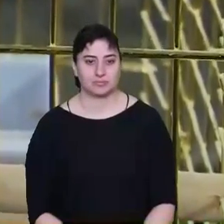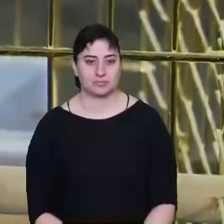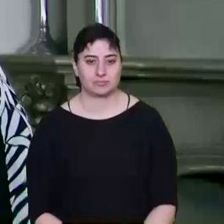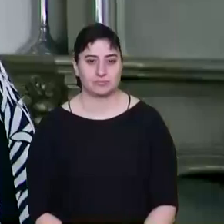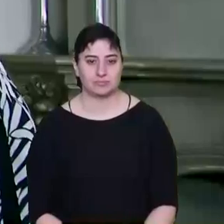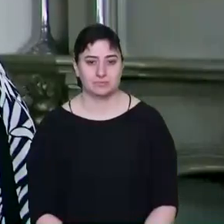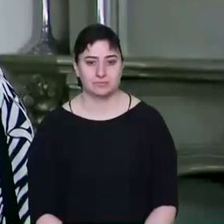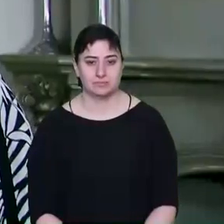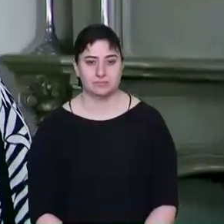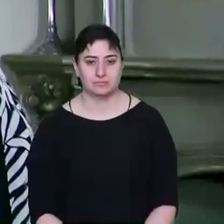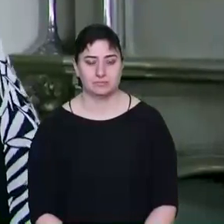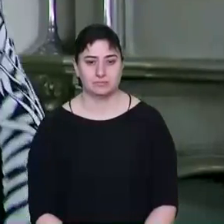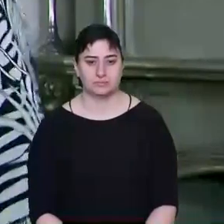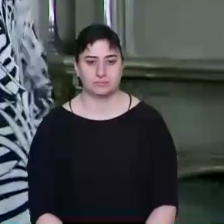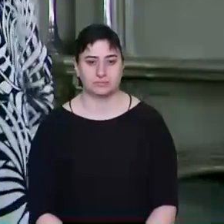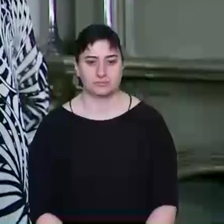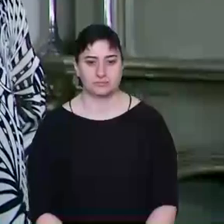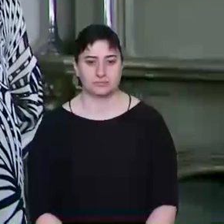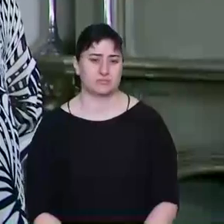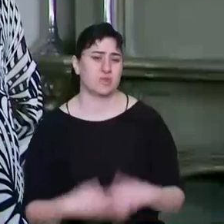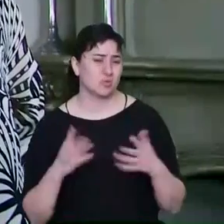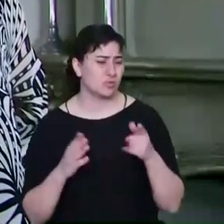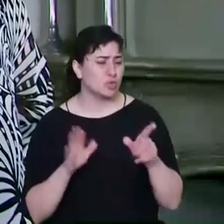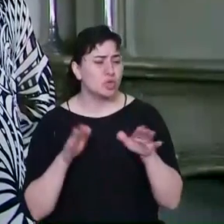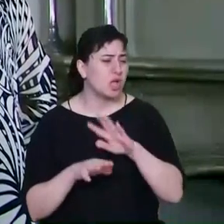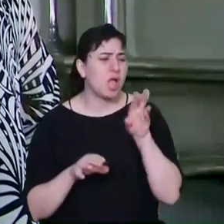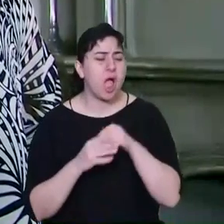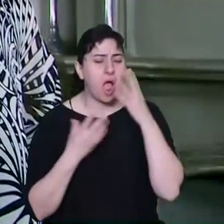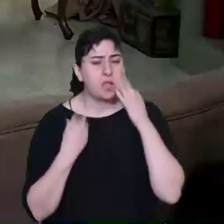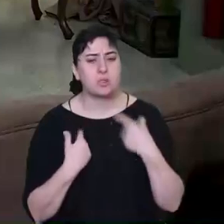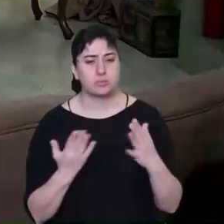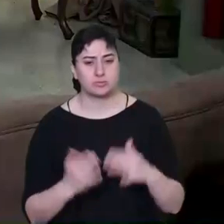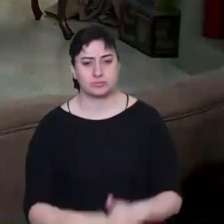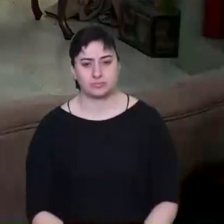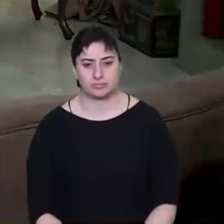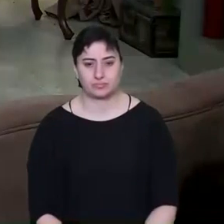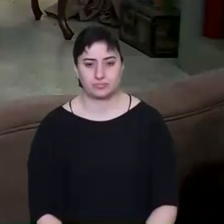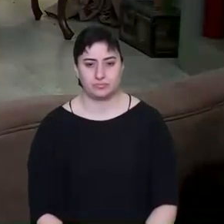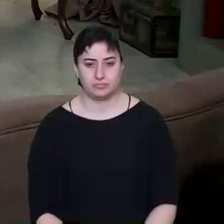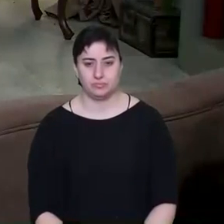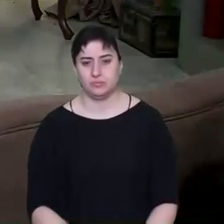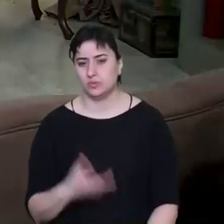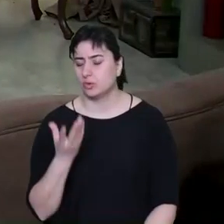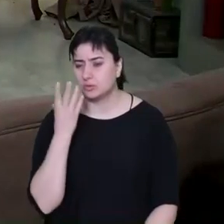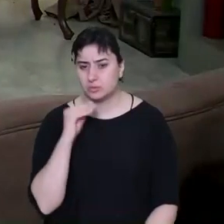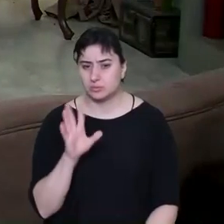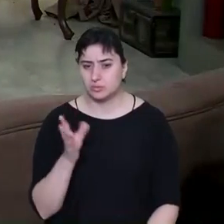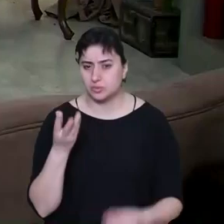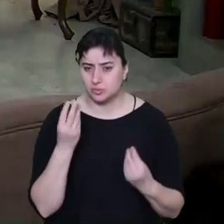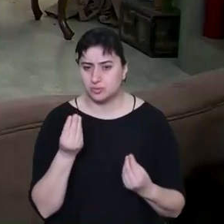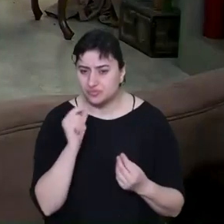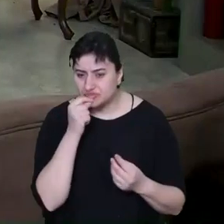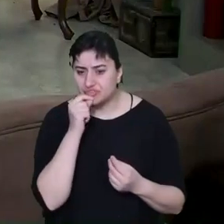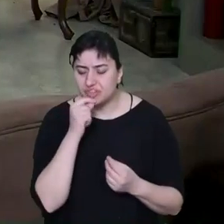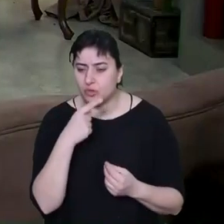Yapma diyordu fıstık. Ya bu kuş hiçbir şeyden anlamıyor ya. Aslında haklısınız ya. Ne güzel değil mi?